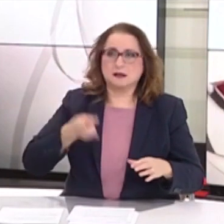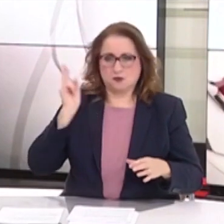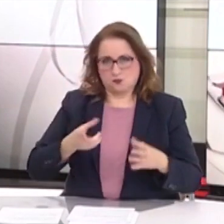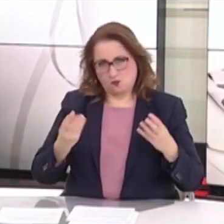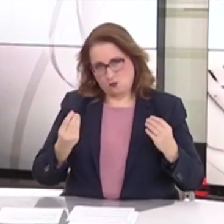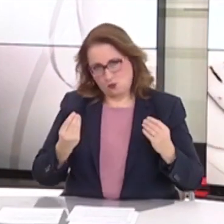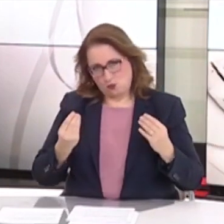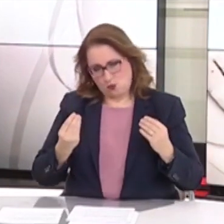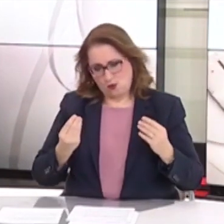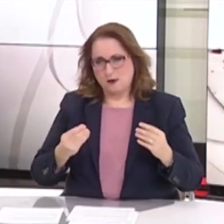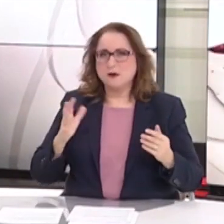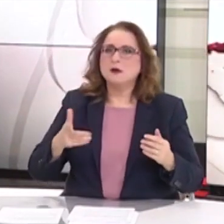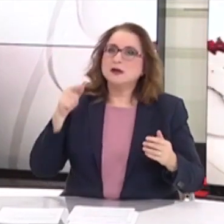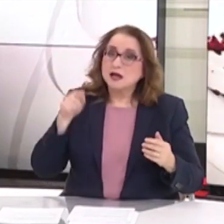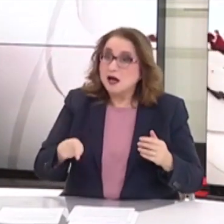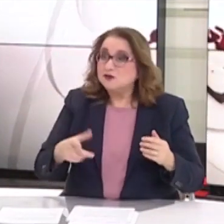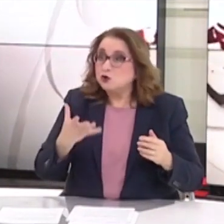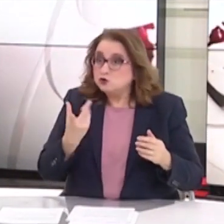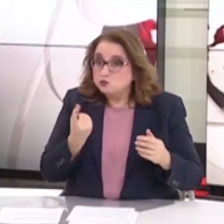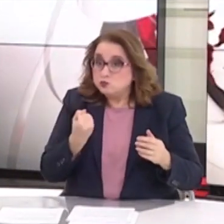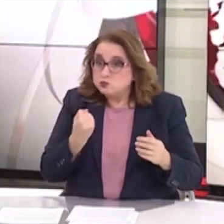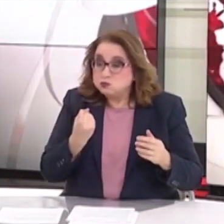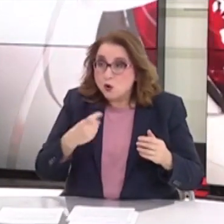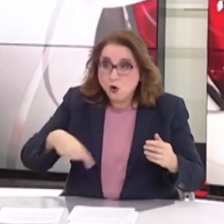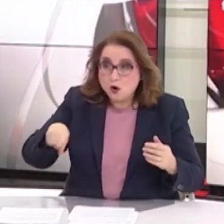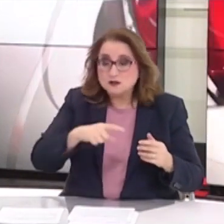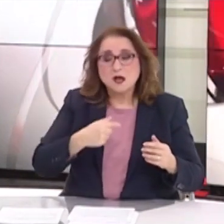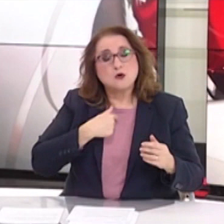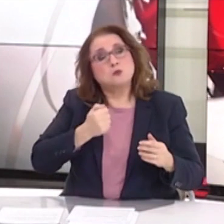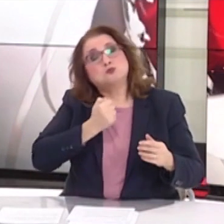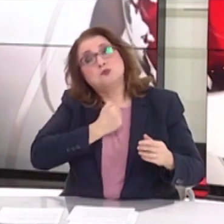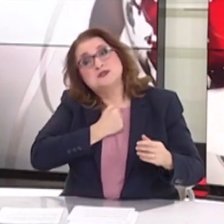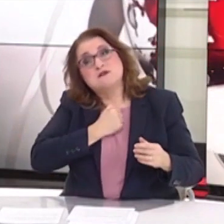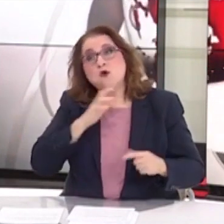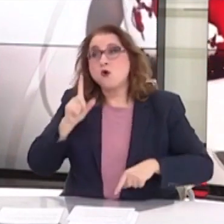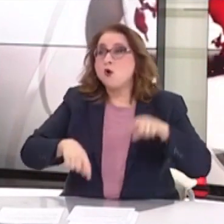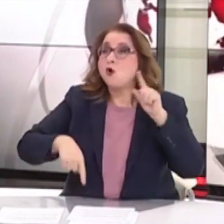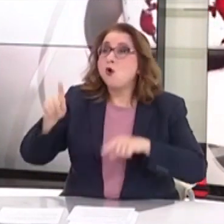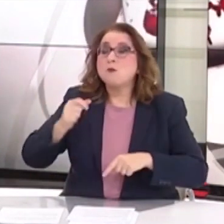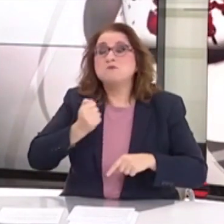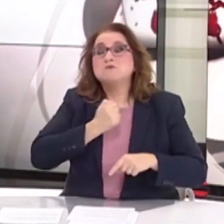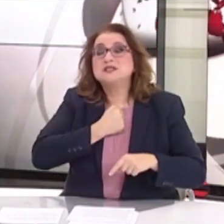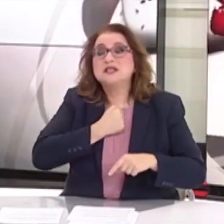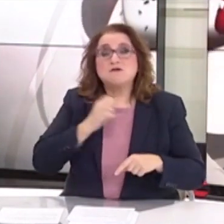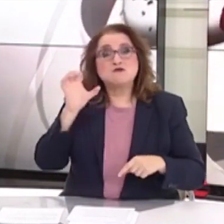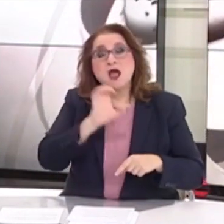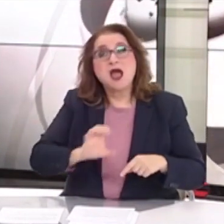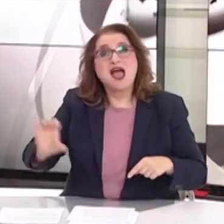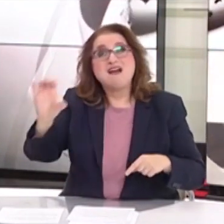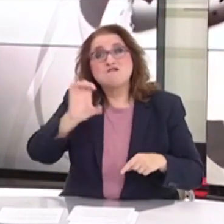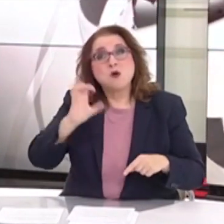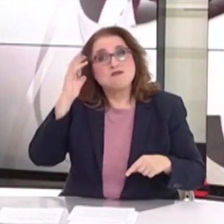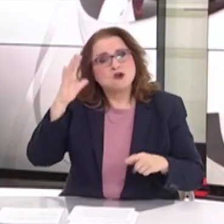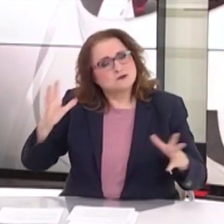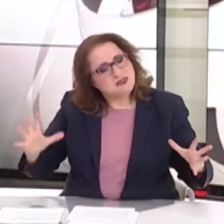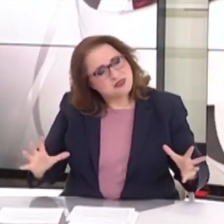απέναντι σε αυτή την κοινή πρόκληση, πιστεύω ότι πάλι όλοι όσοι πιστεύουν στην ευρωπαϊκή ιδέα θα ψάξουμε να βρούμε